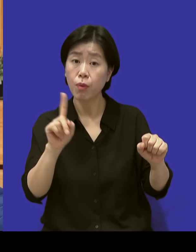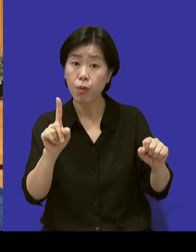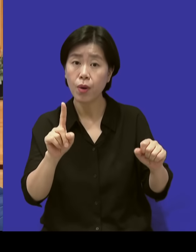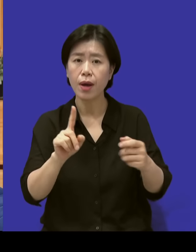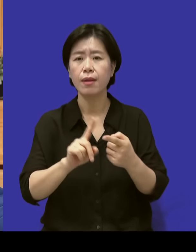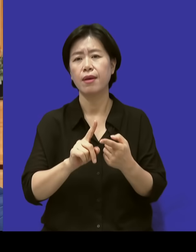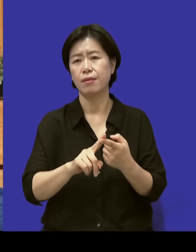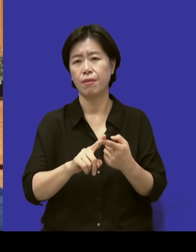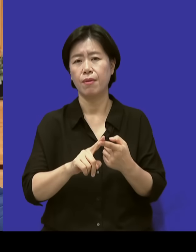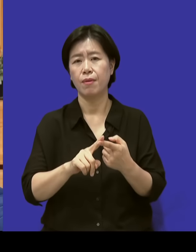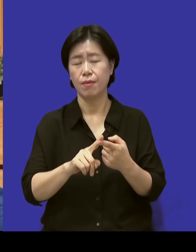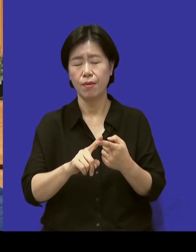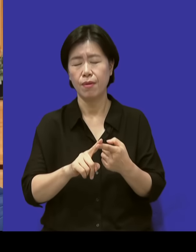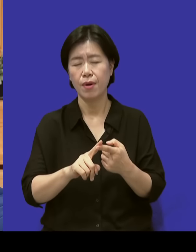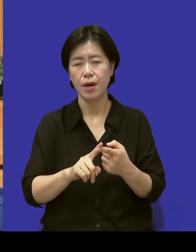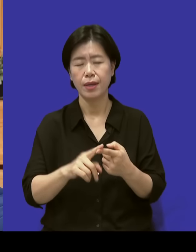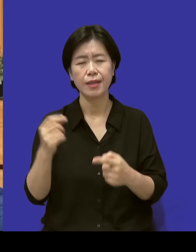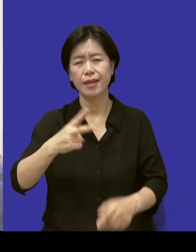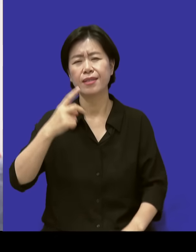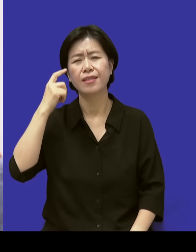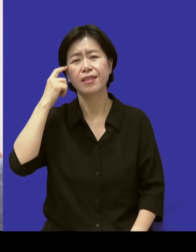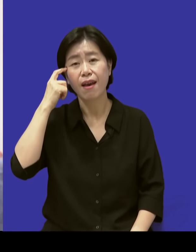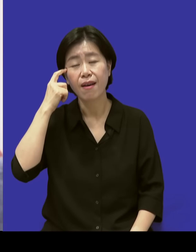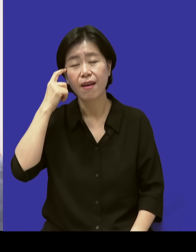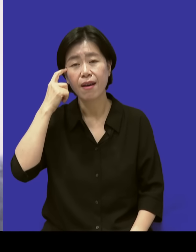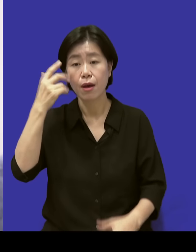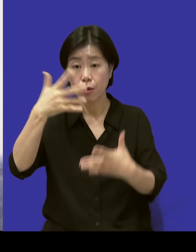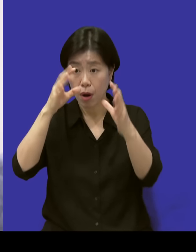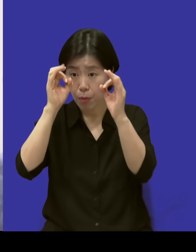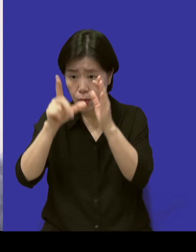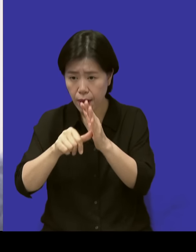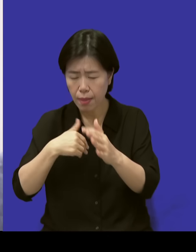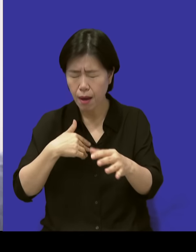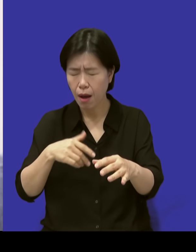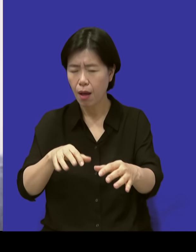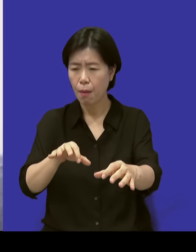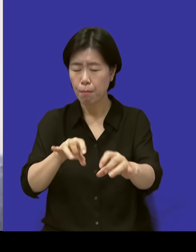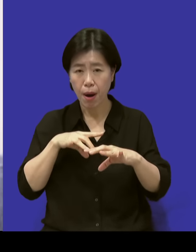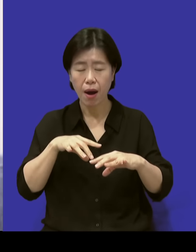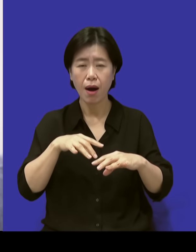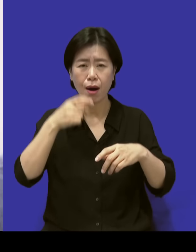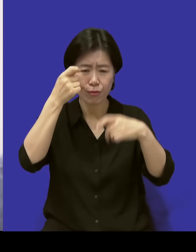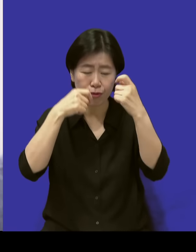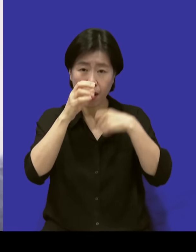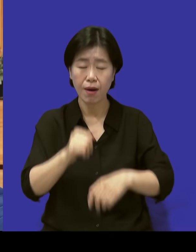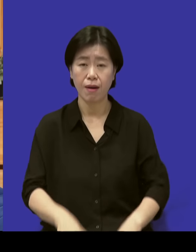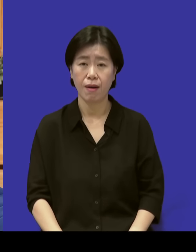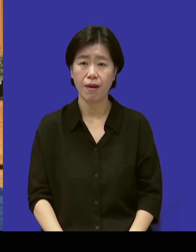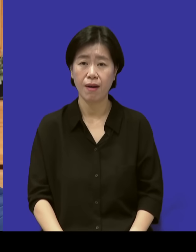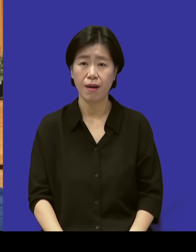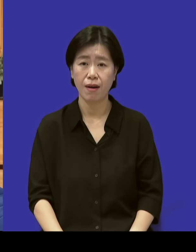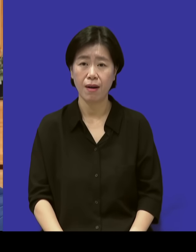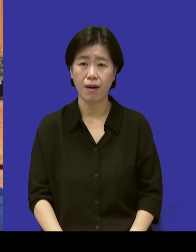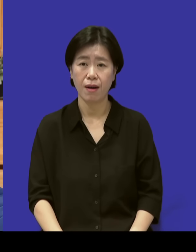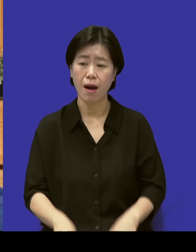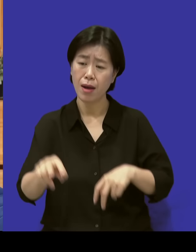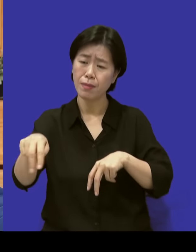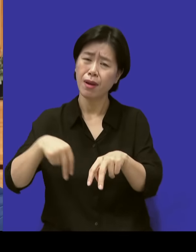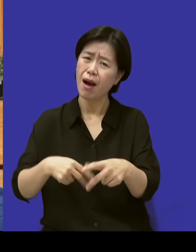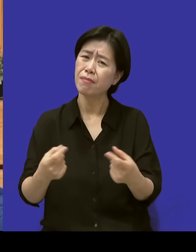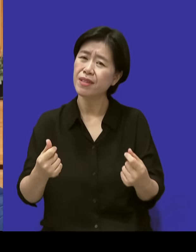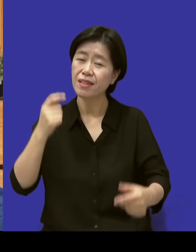말이냐. 막 울부짖을 때 저도 굉장히 같이 울었던 기억이 네, 나요. 네, 맞아요. 어떤 것이 옳을까. 네. 내가 저 사람이라면 나도 저렇게 얘기하지 않을까. 뭐 그런 혼돈을 많이